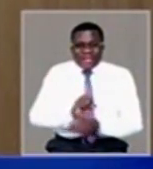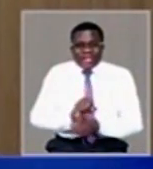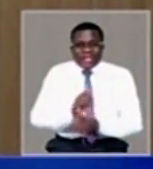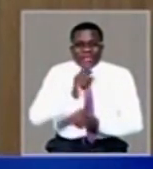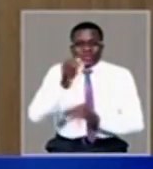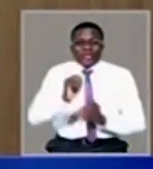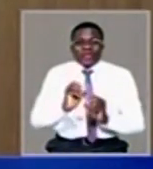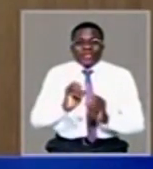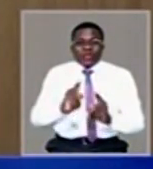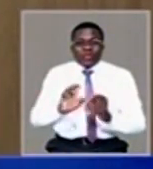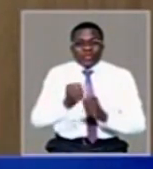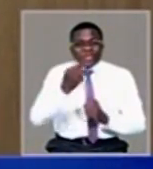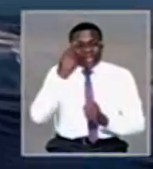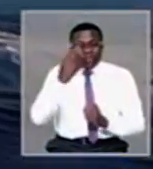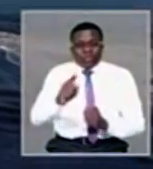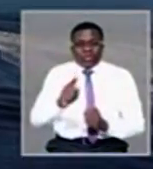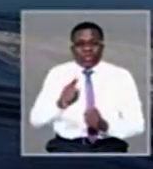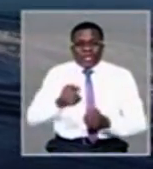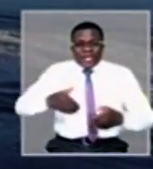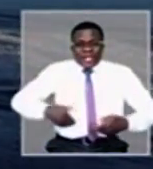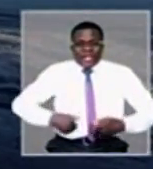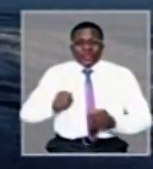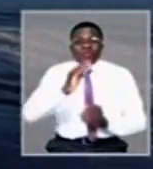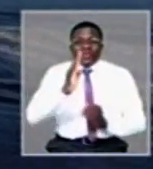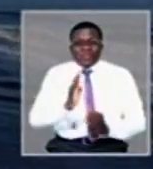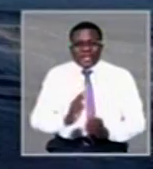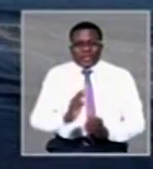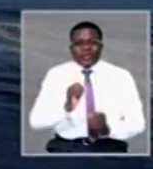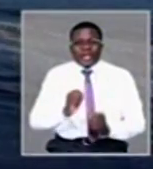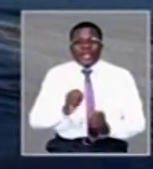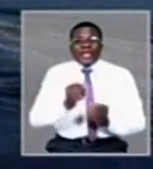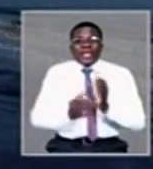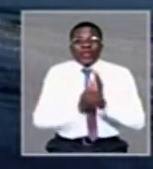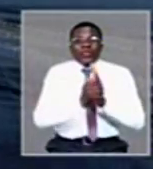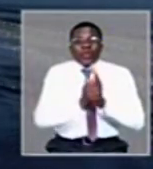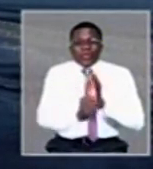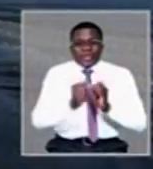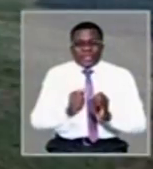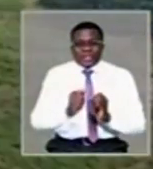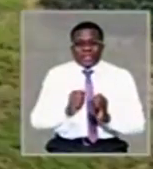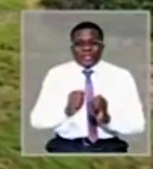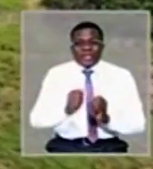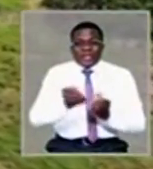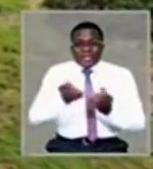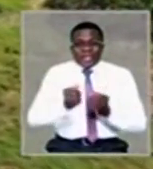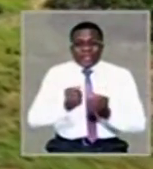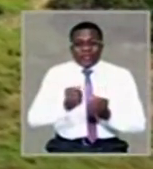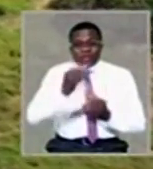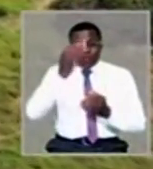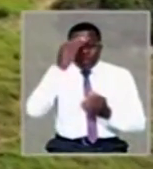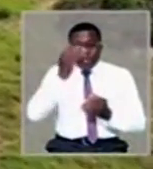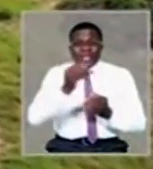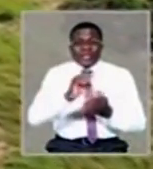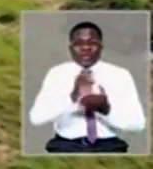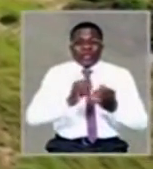sera aussi l'opportunité pour les jeunes Béninois qui ont du talent et qui ont envie de connaître une carrière